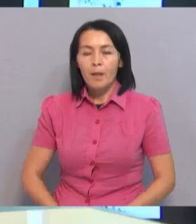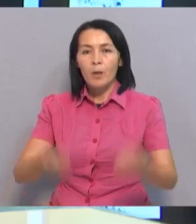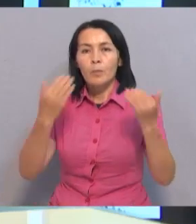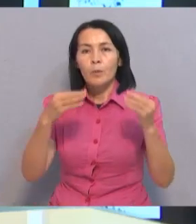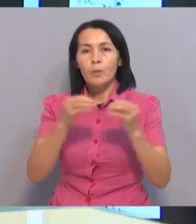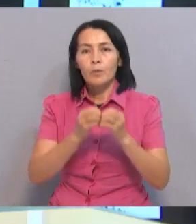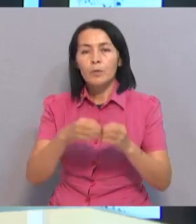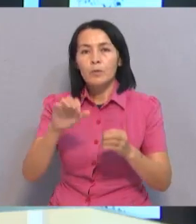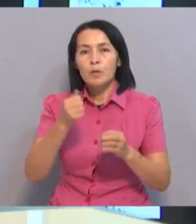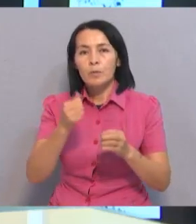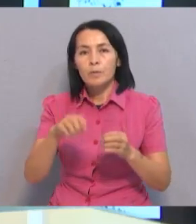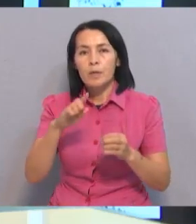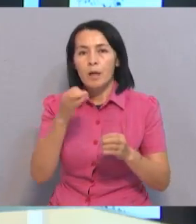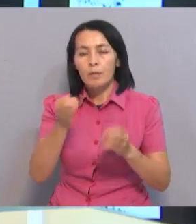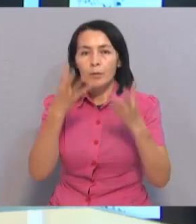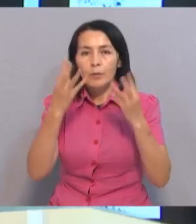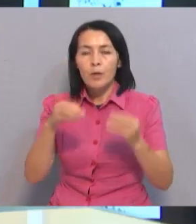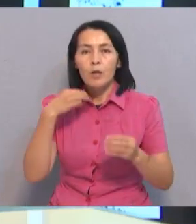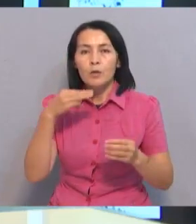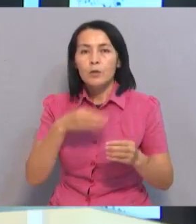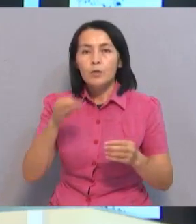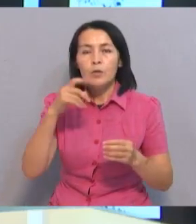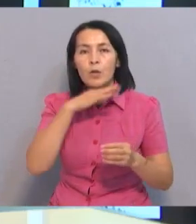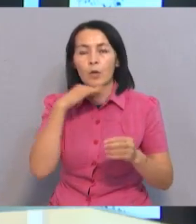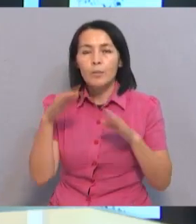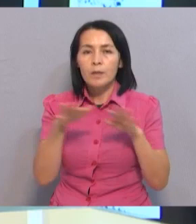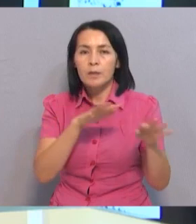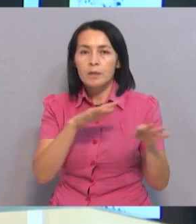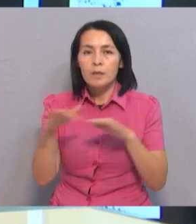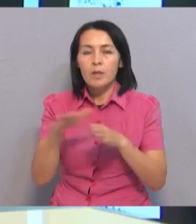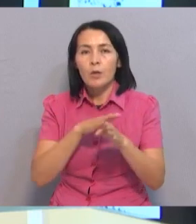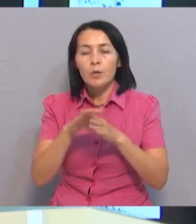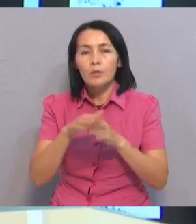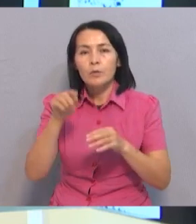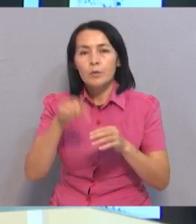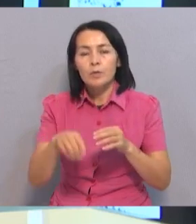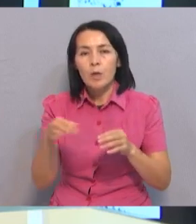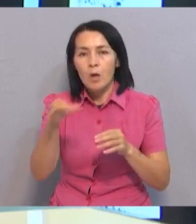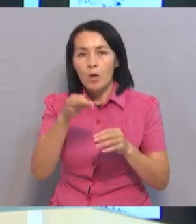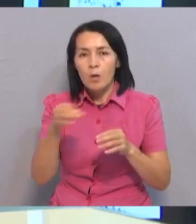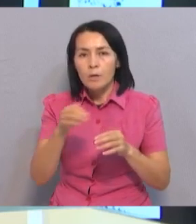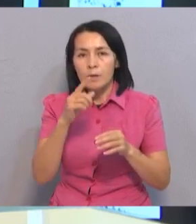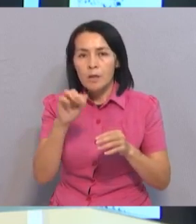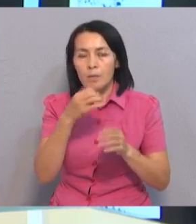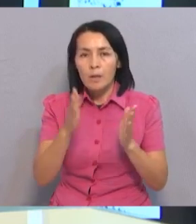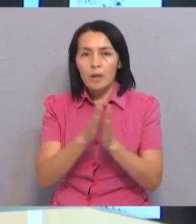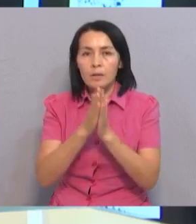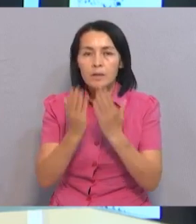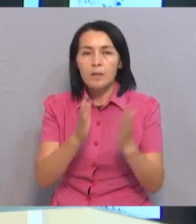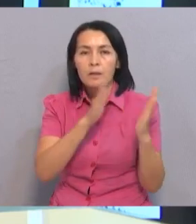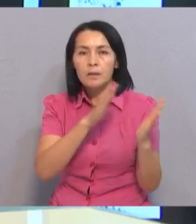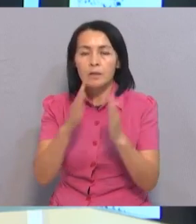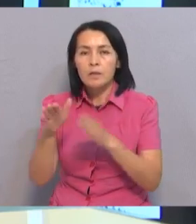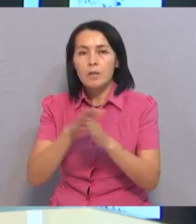Bugün 10-шы атамыз Абай күніне орай Түркістан облысында да бірқатар шаралар өтіп жатыр. Соның ішінде облыстық Фараб Әмбебап ғылыми